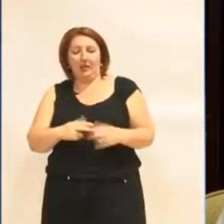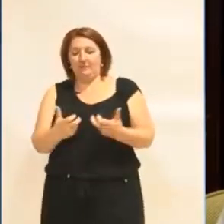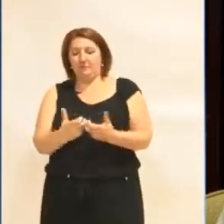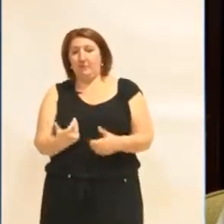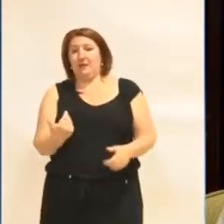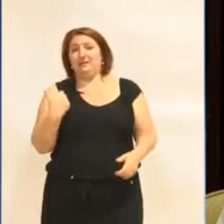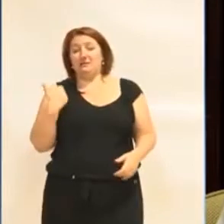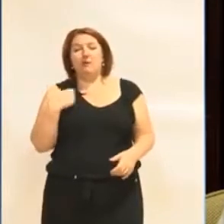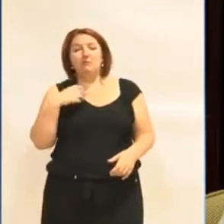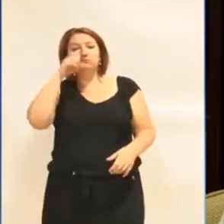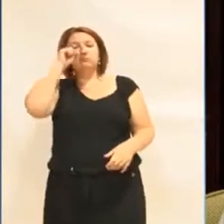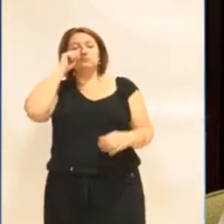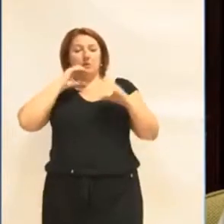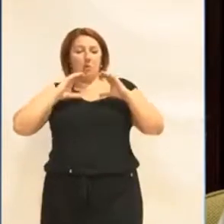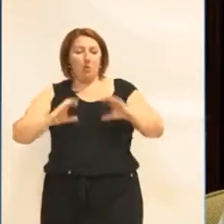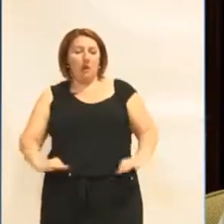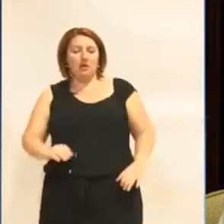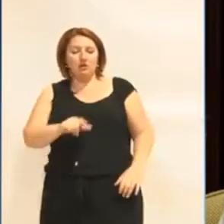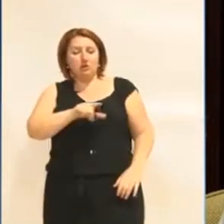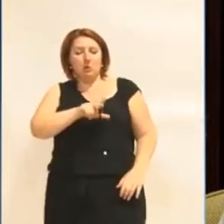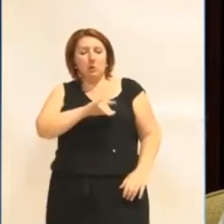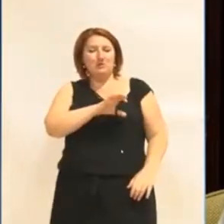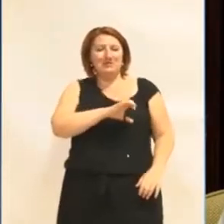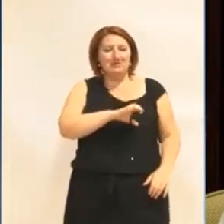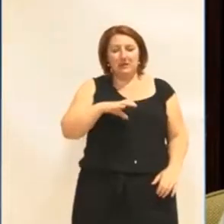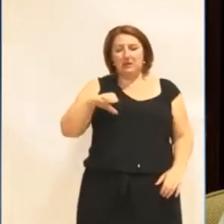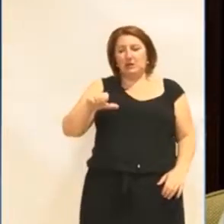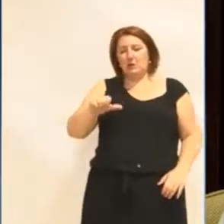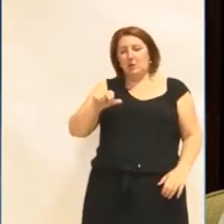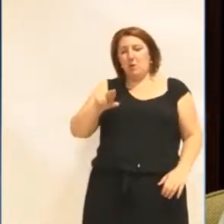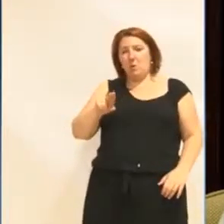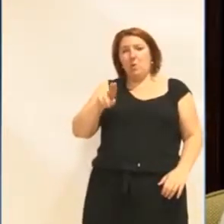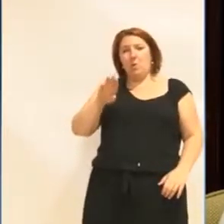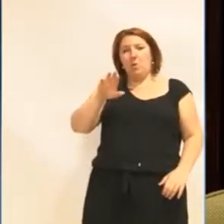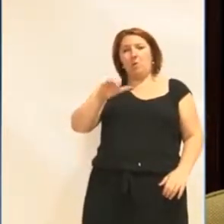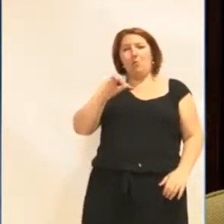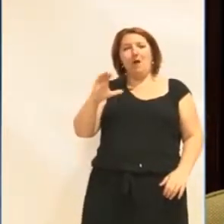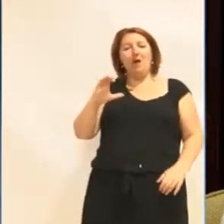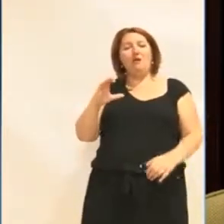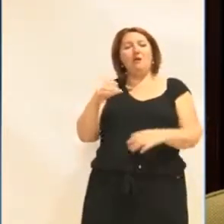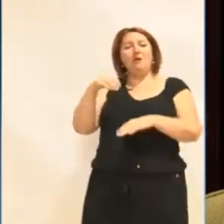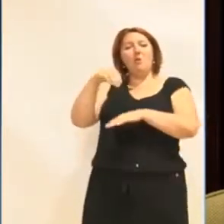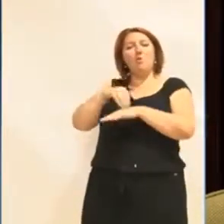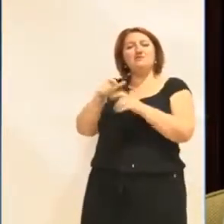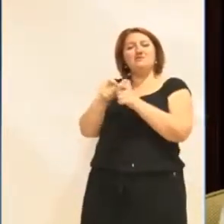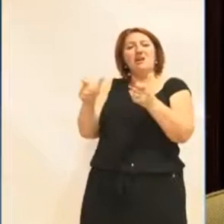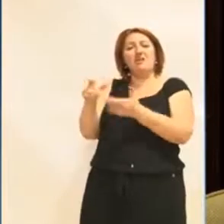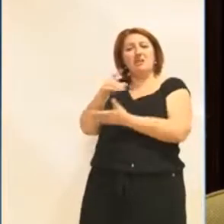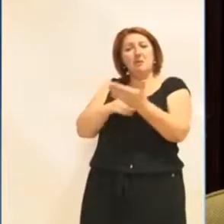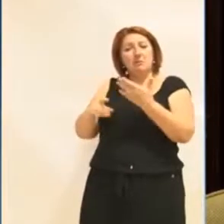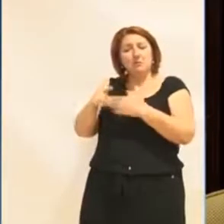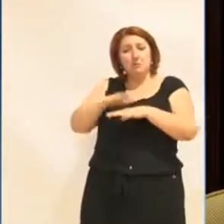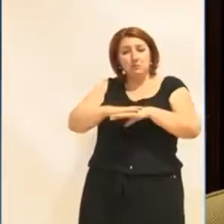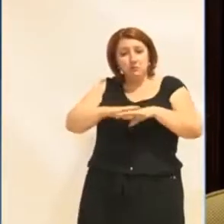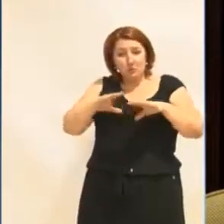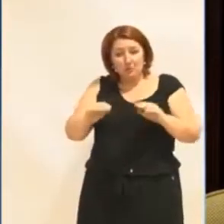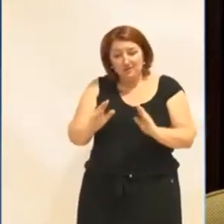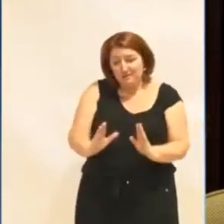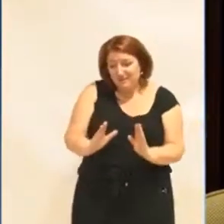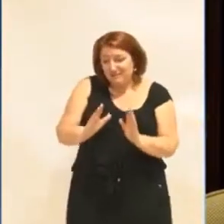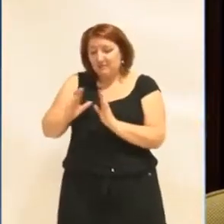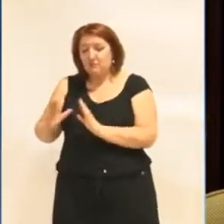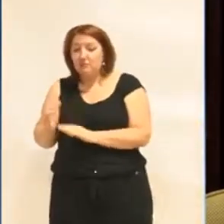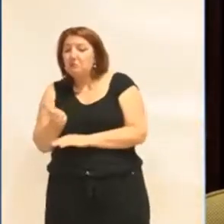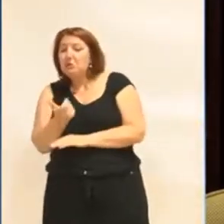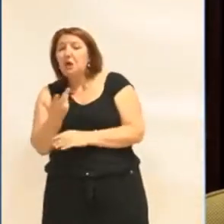la reconstruction du collège Lucie Aubrac par le conseil départemental, quasiment sur place, à quelques dizaines de mètres.